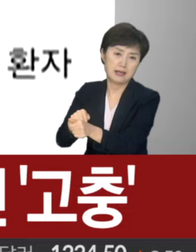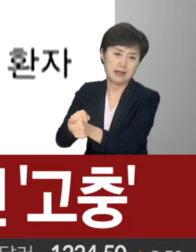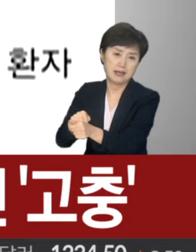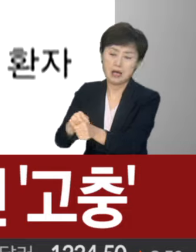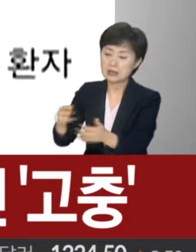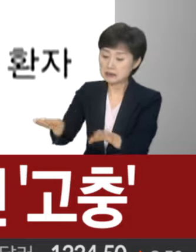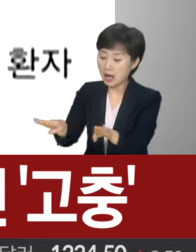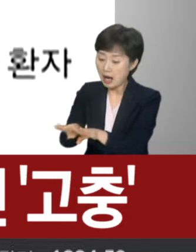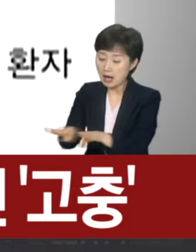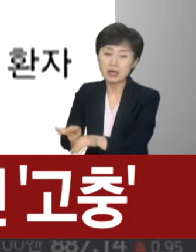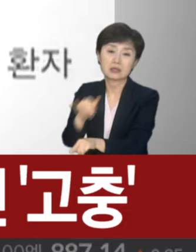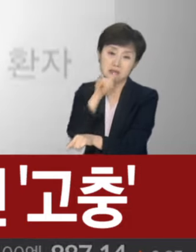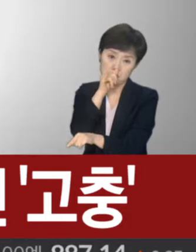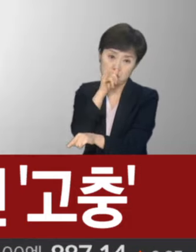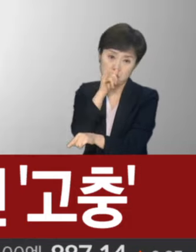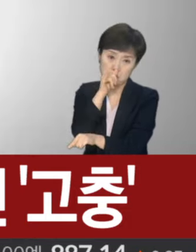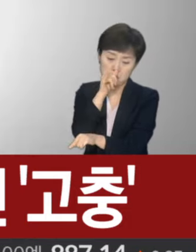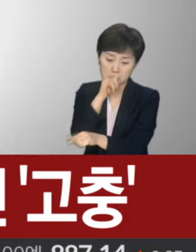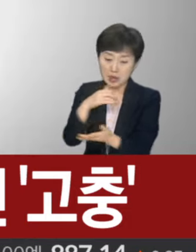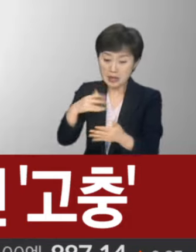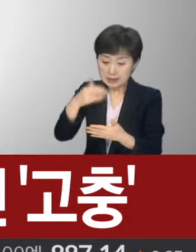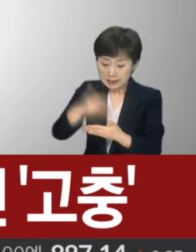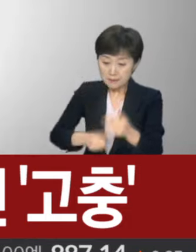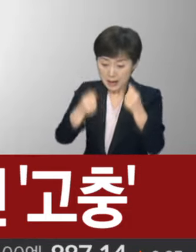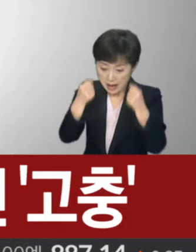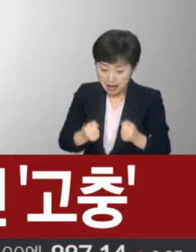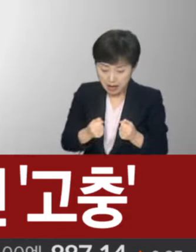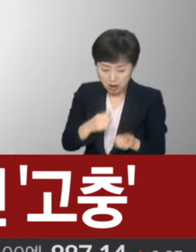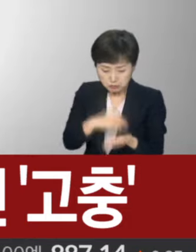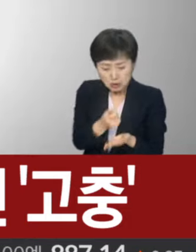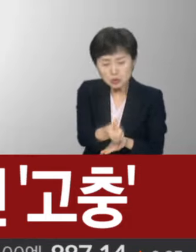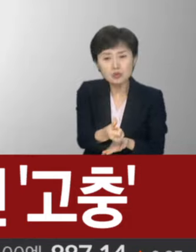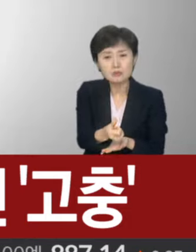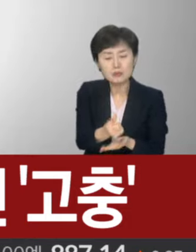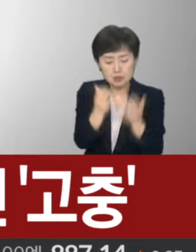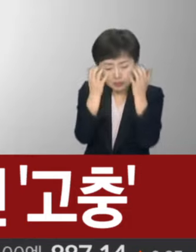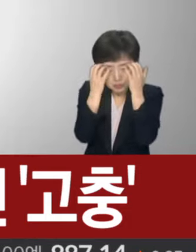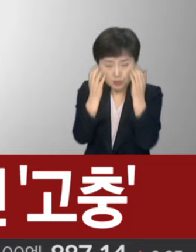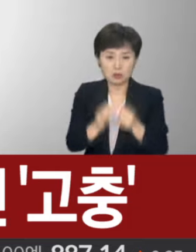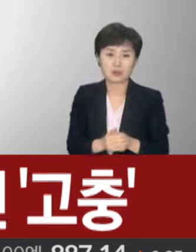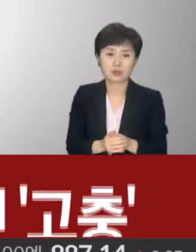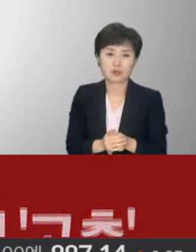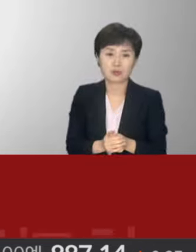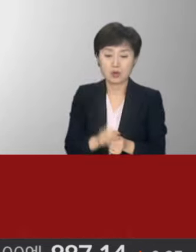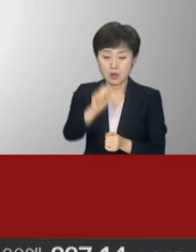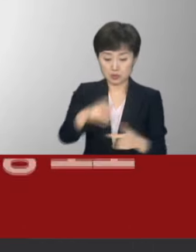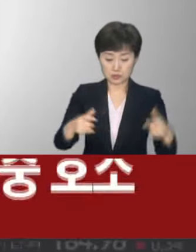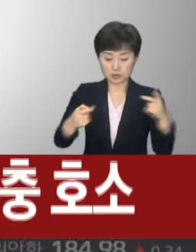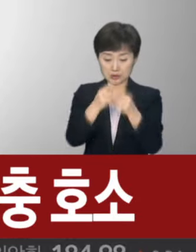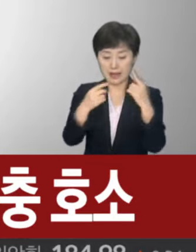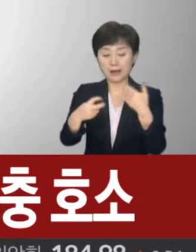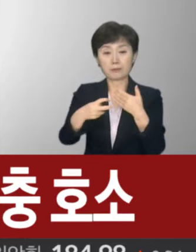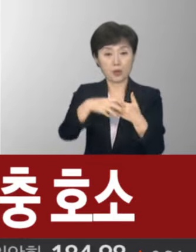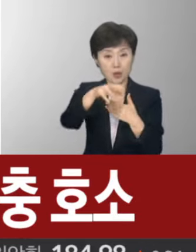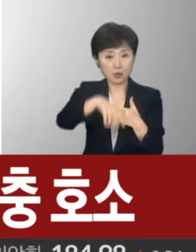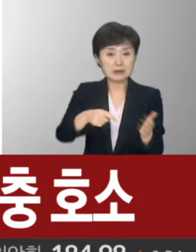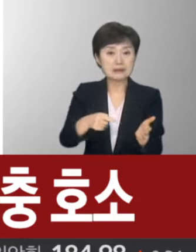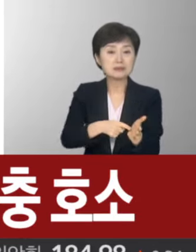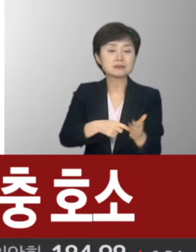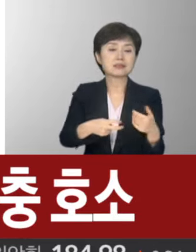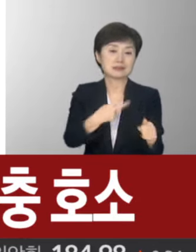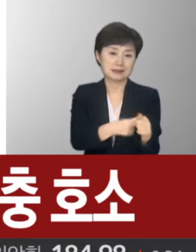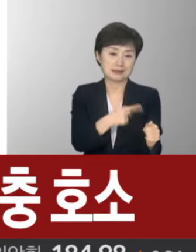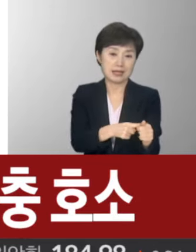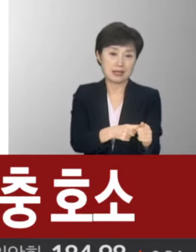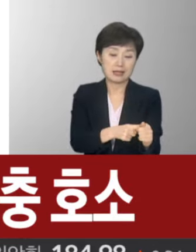응급실 당직을 섰는데 이제는 12명으로 겨우겨우 버티고 있는 상황입니다. 광주대학병원 응급실 의사가 어제 SNS에